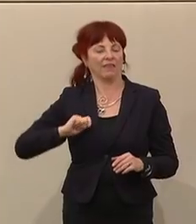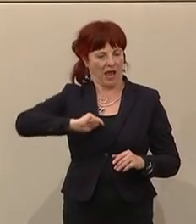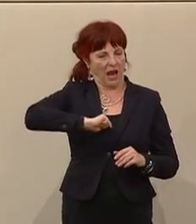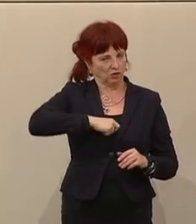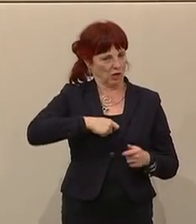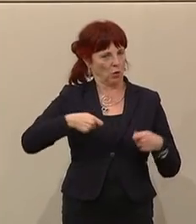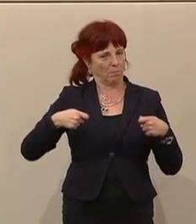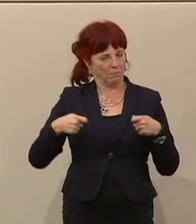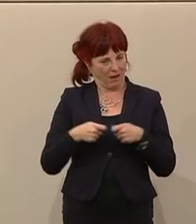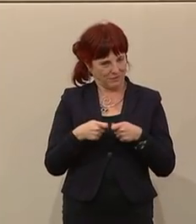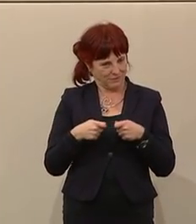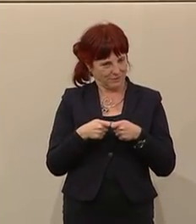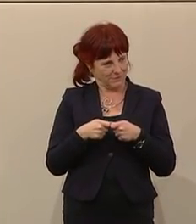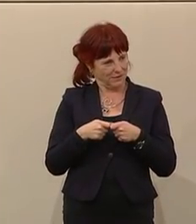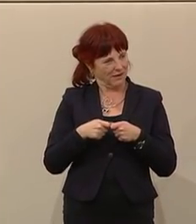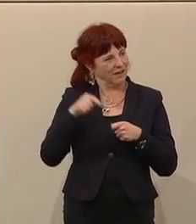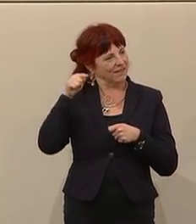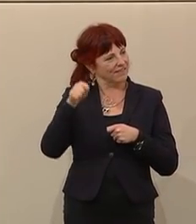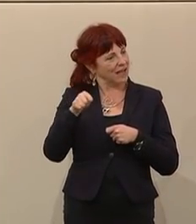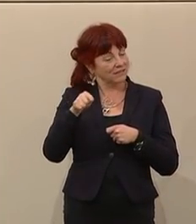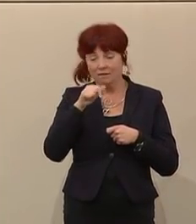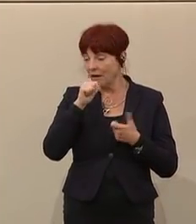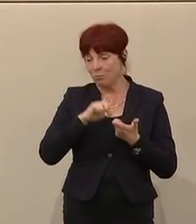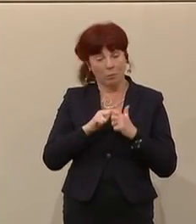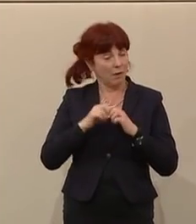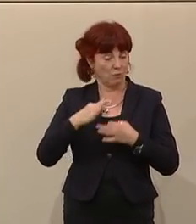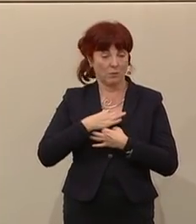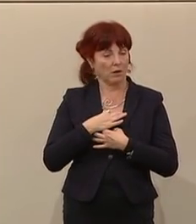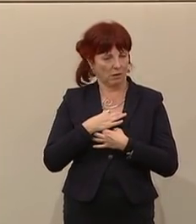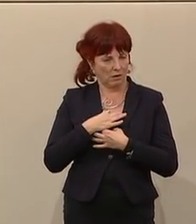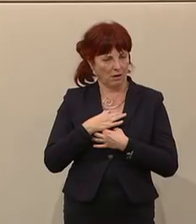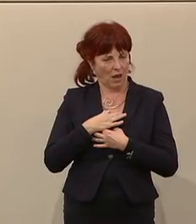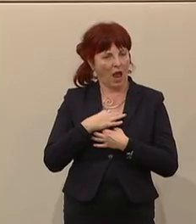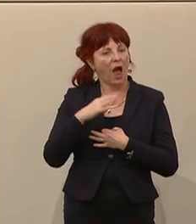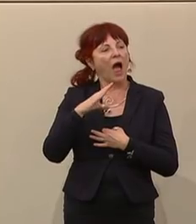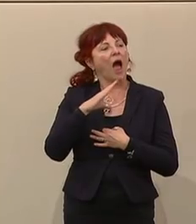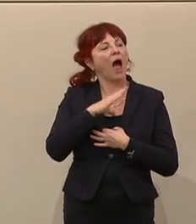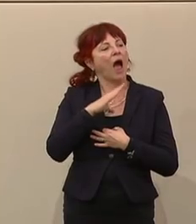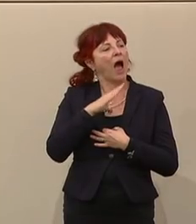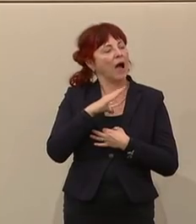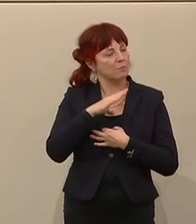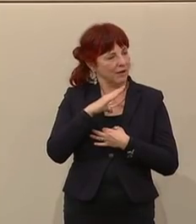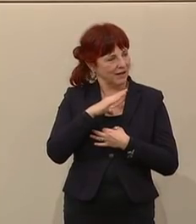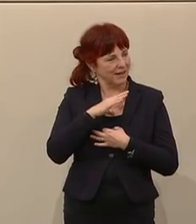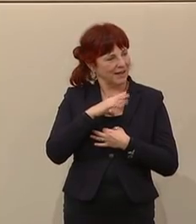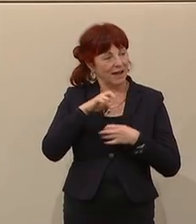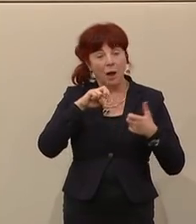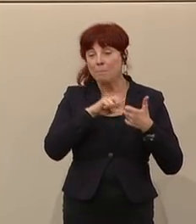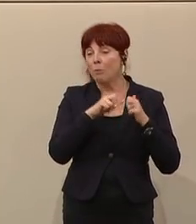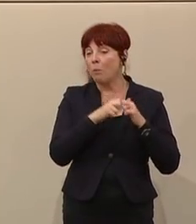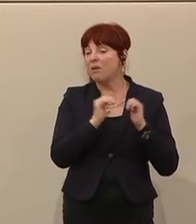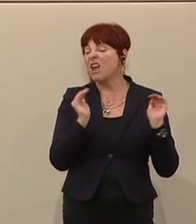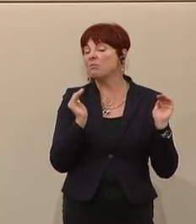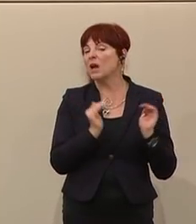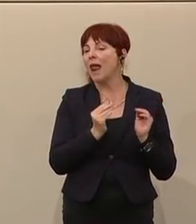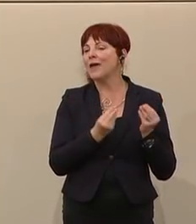Dagegen und damit habe ich kein Problem. Vermindern Sie das eigentliche Problem nicht dadurch, dass